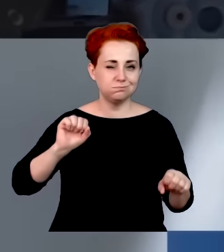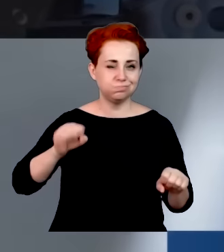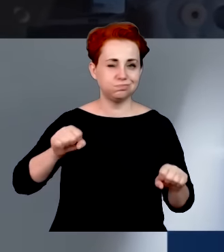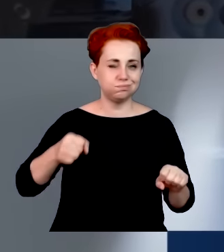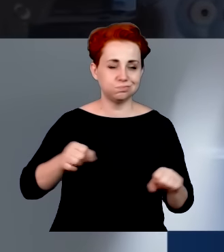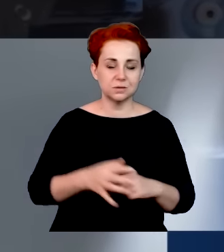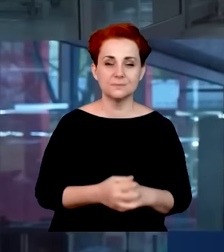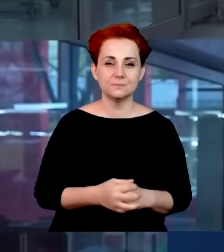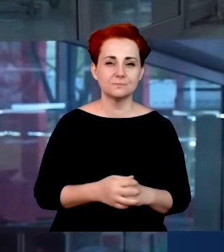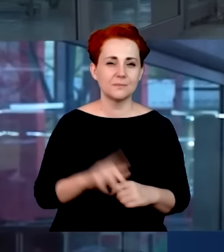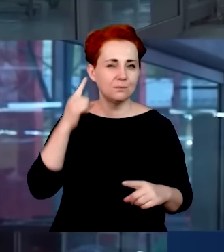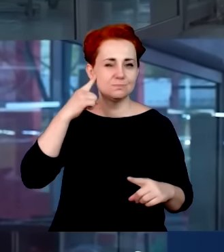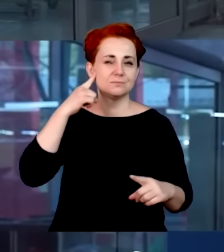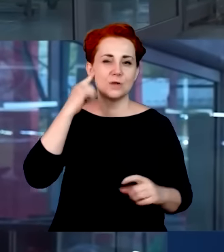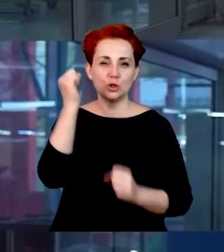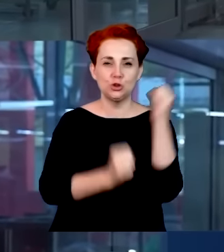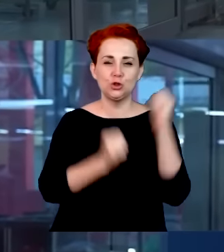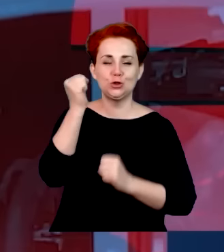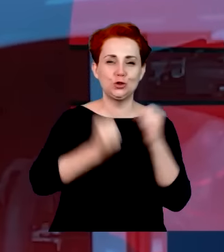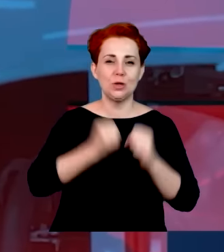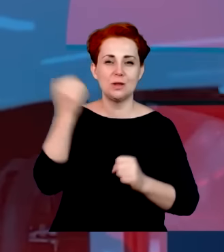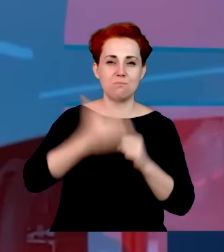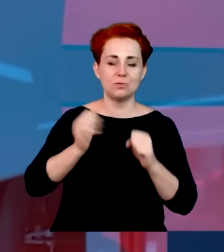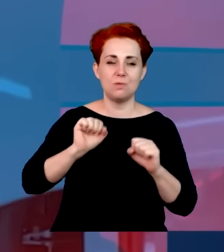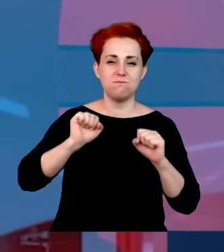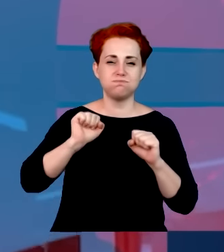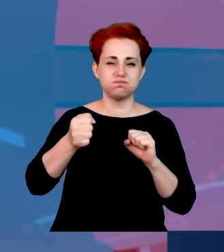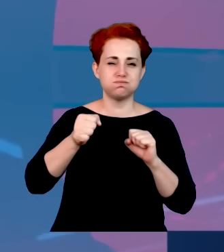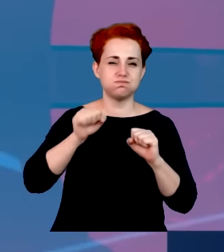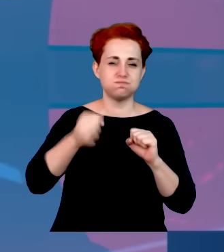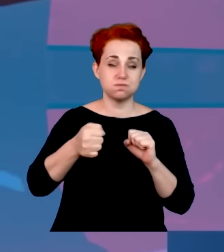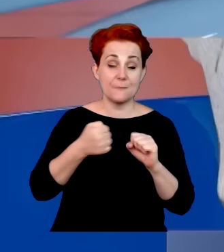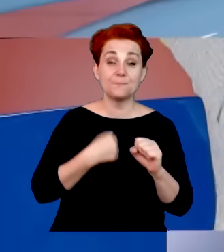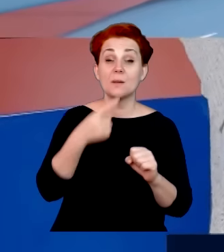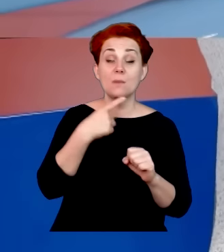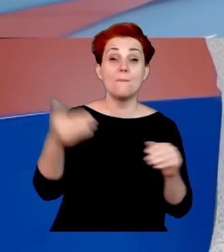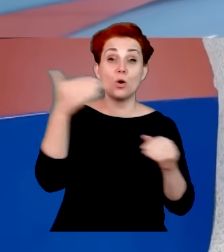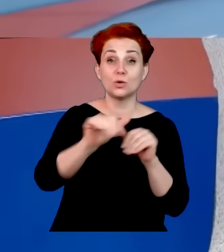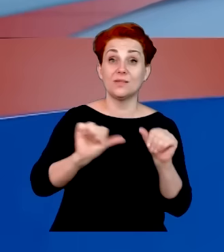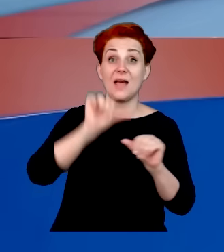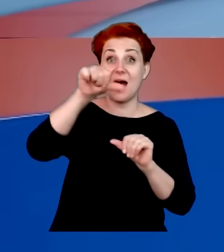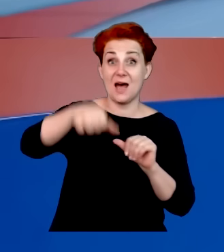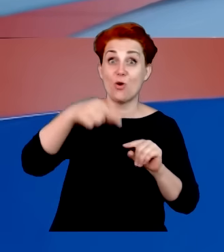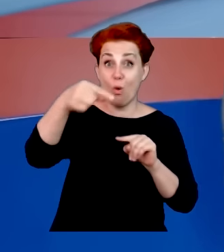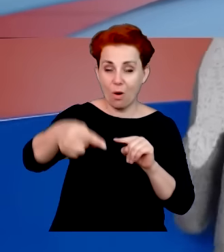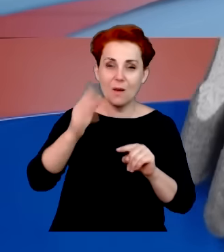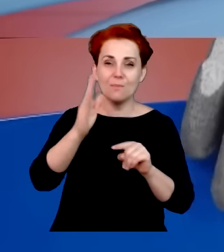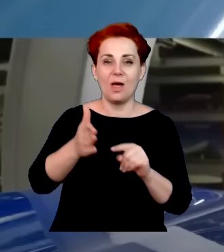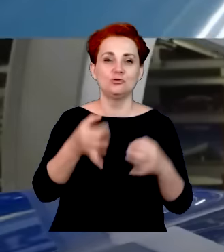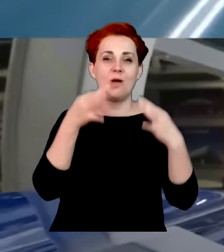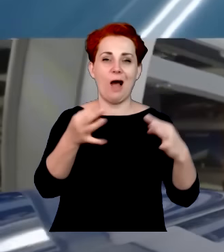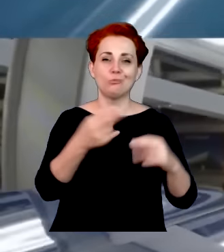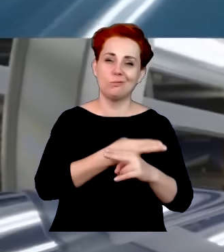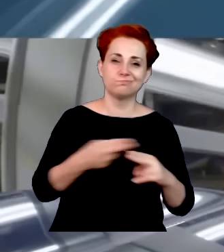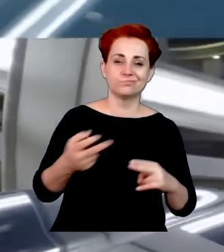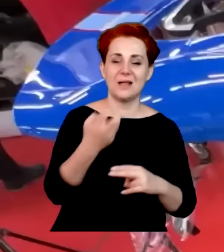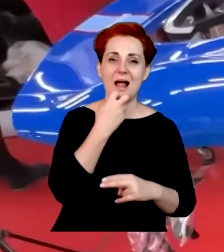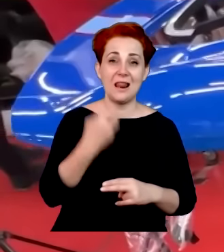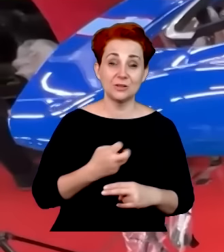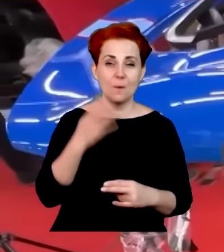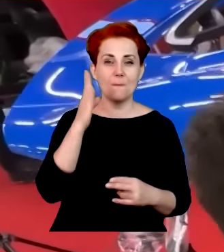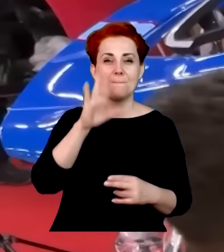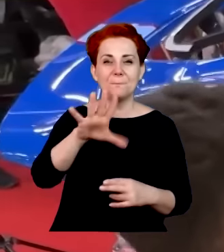Słynąca z ryczących silników benzynowych włoska marka Audi zapowiedziała, że pod koniec przyszłego roku wprowadzi na rynek samochód elektryczny. Ma kosztować co najmniej